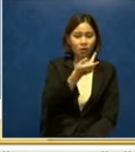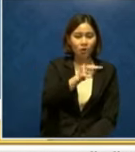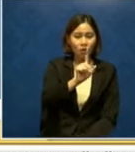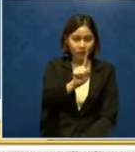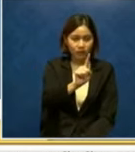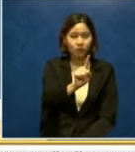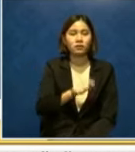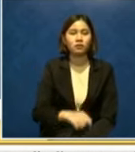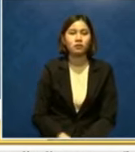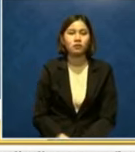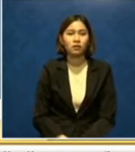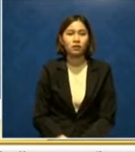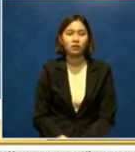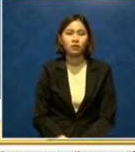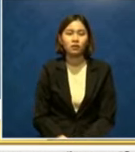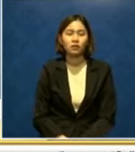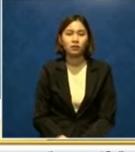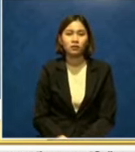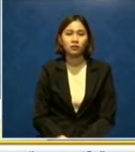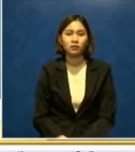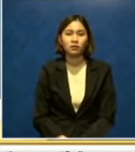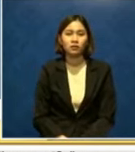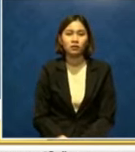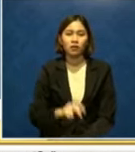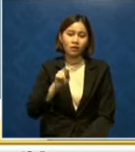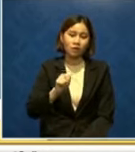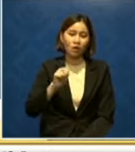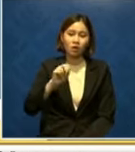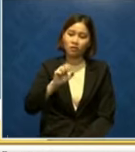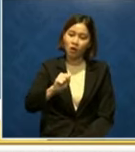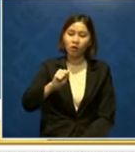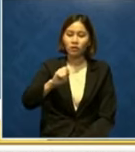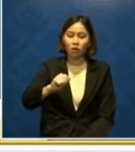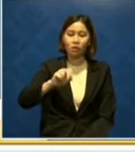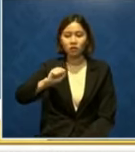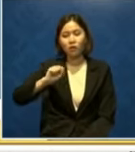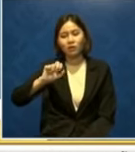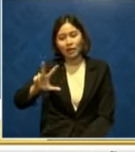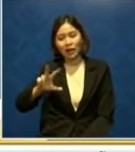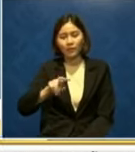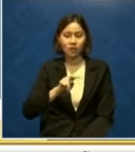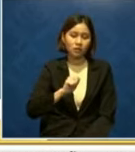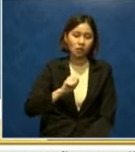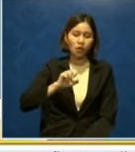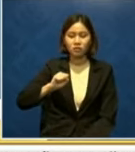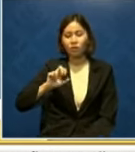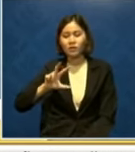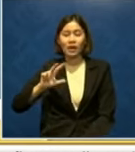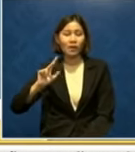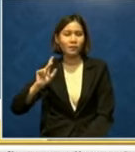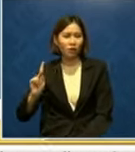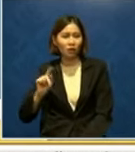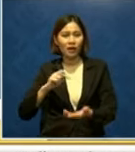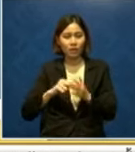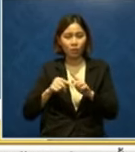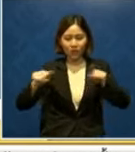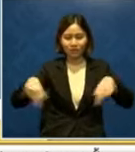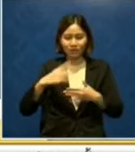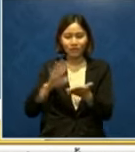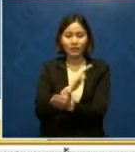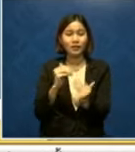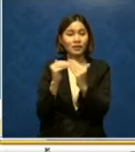ทั้งเ่านศ 3นศ3กนี่คือเอกสารเสร็จผมถึง